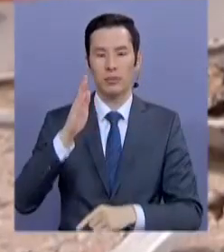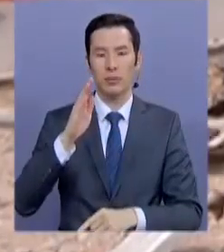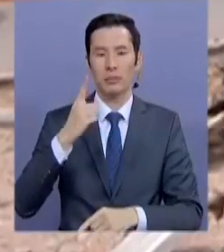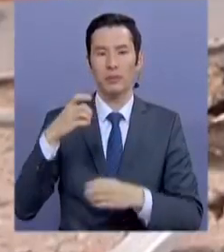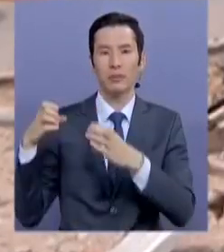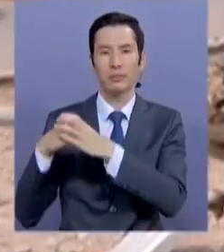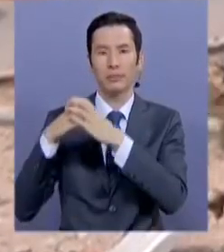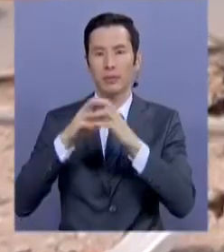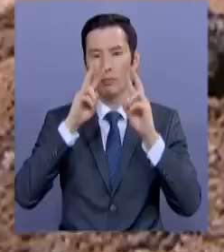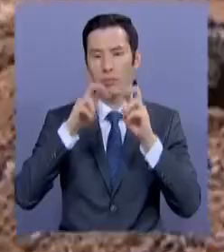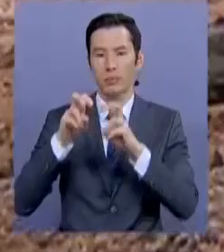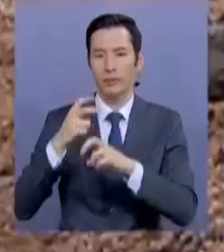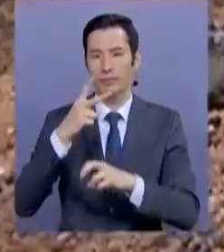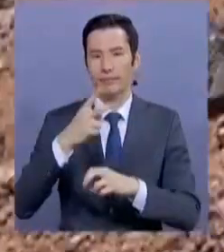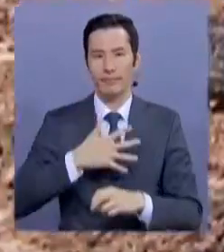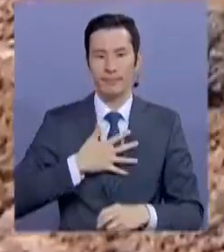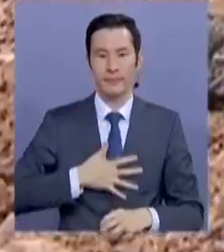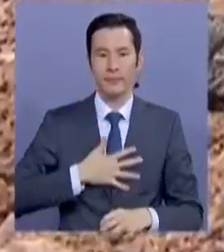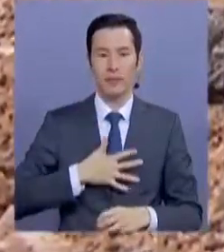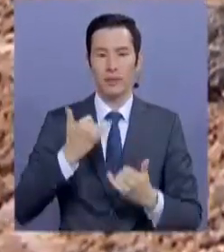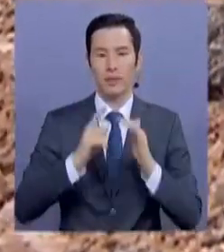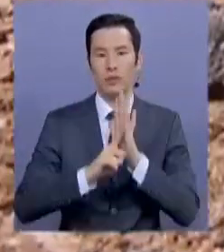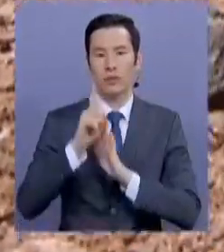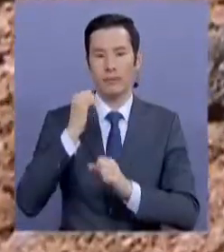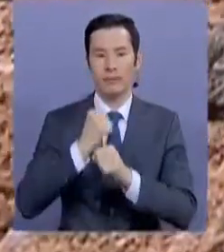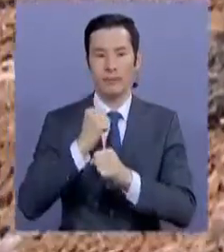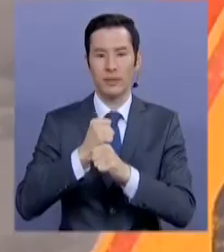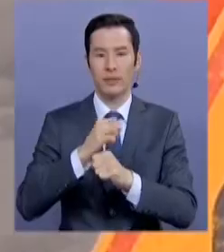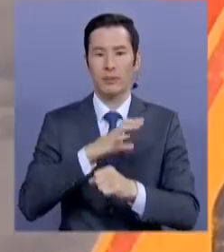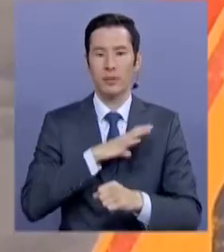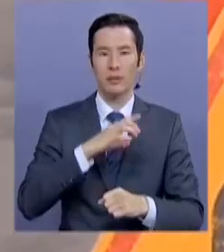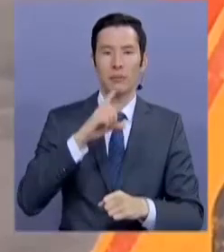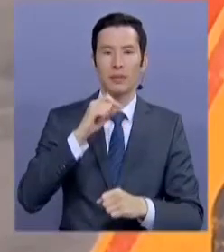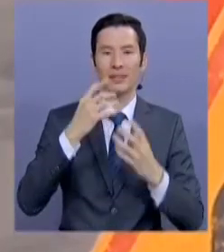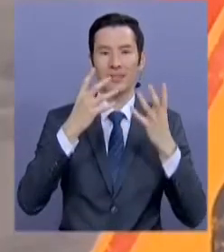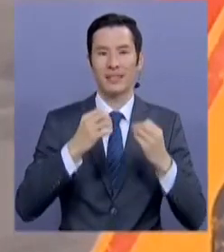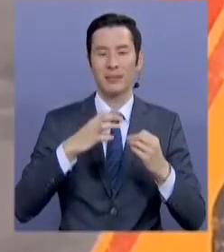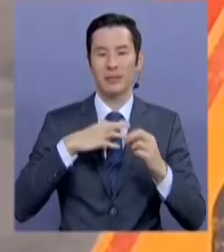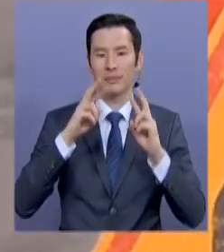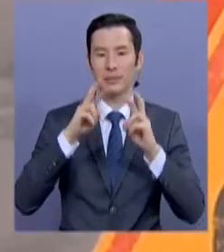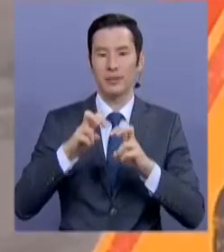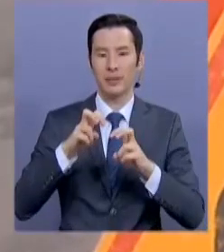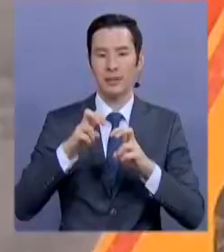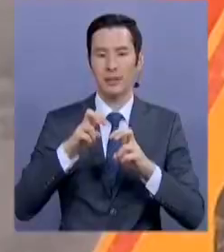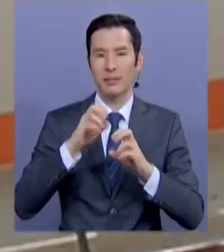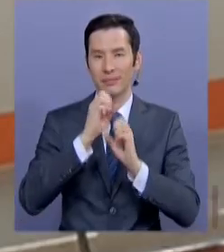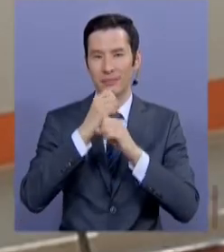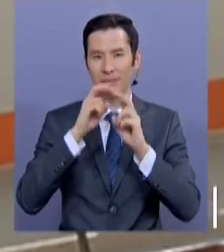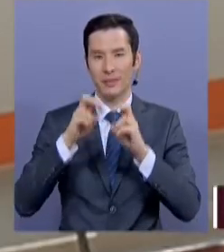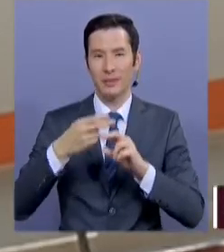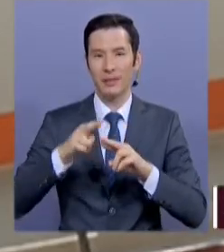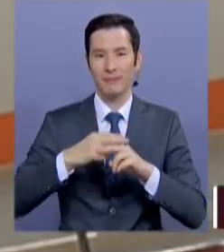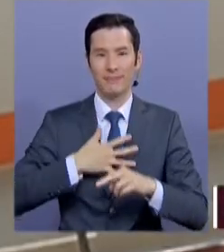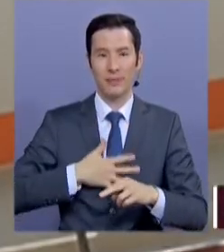асфальтты қопарып, құрылыс жұмыстарын бастап кетті. Сейсенбі күні арнамыздан ұлттық жол активтері сапасы орталығының мамандары қала көшелеріне